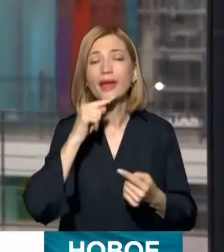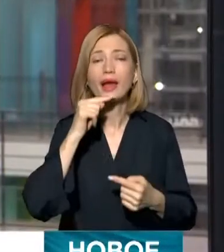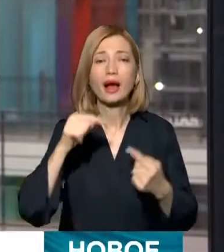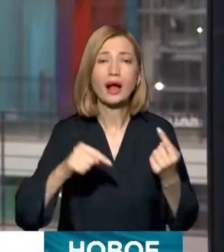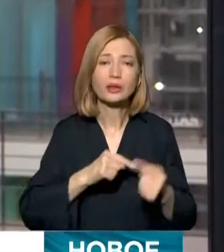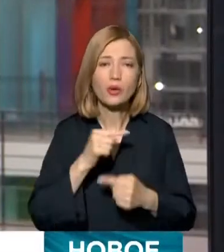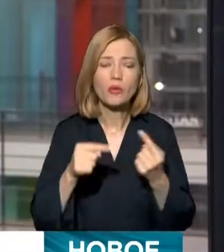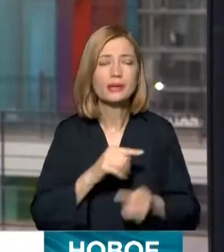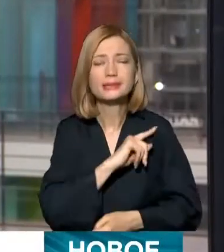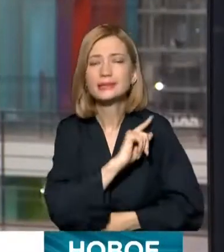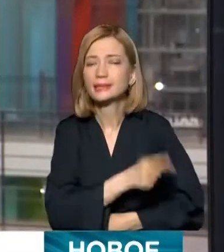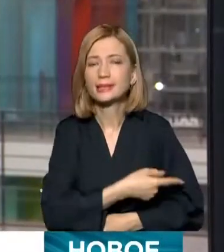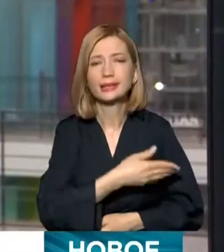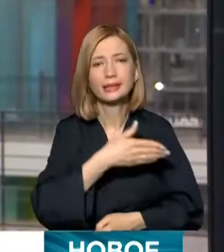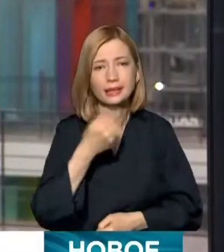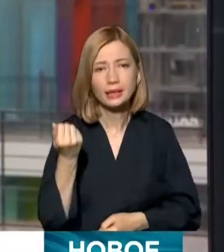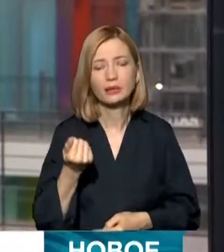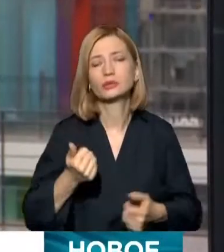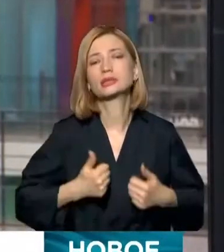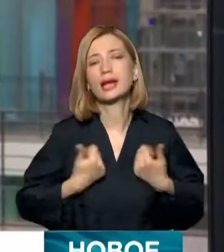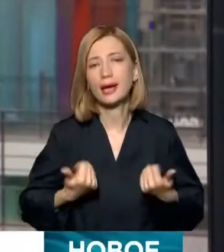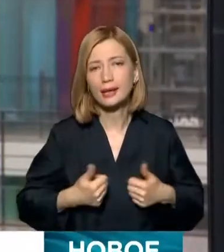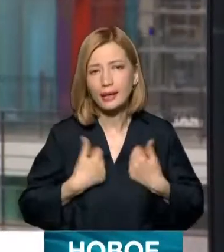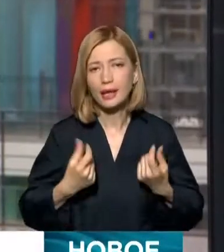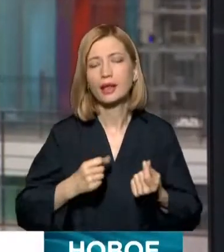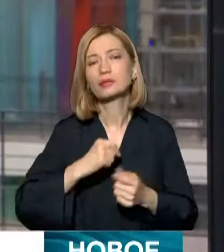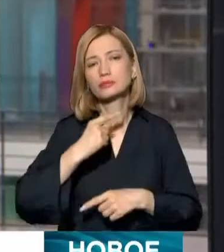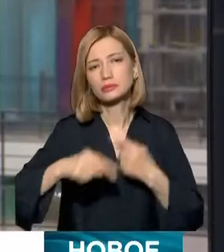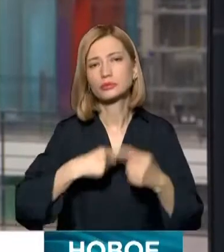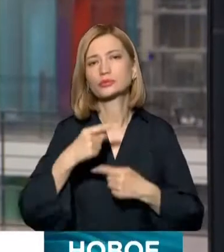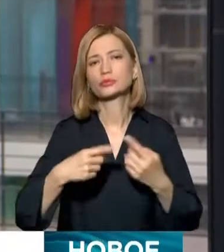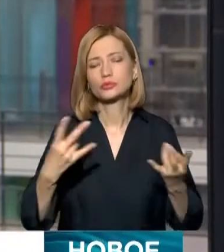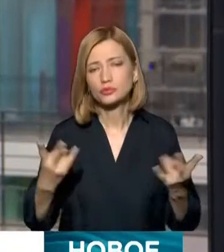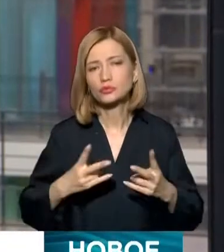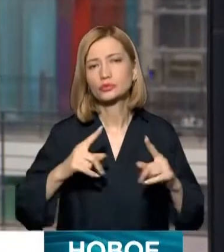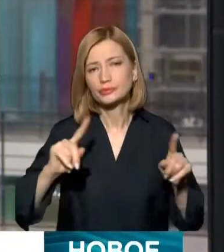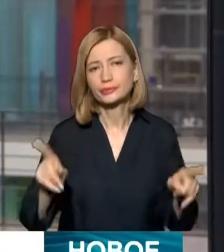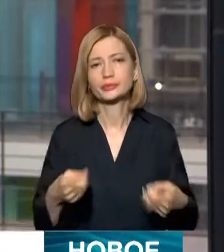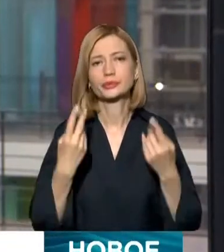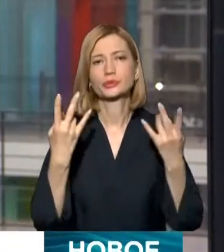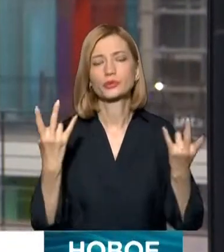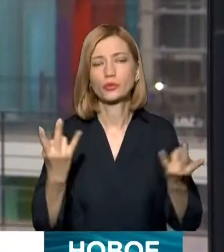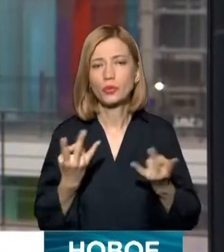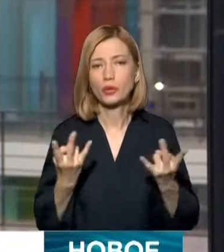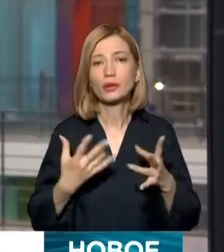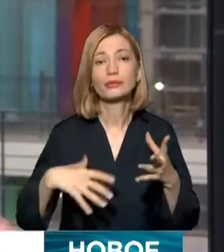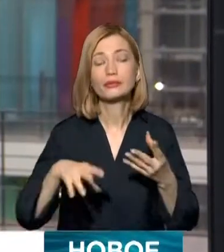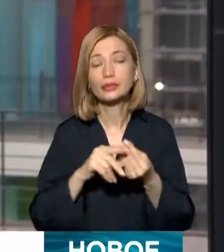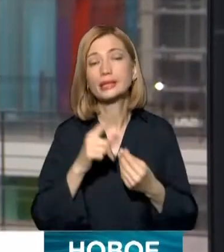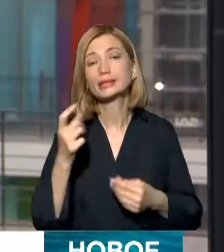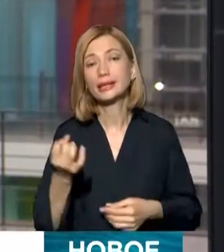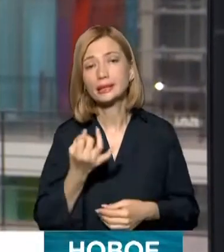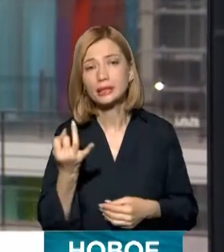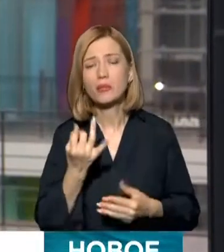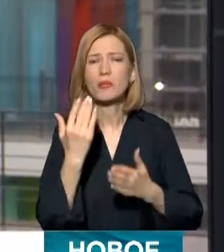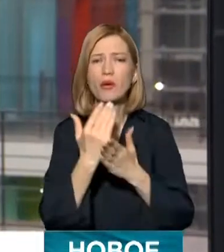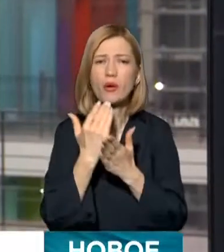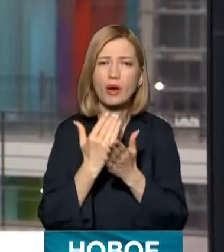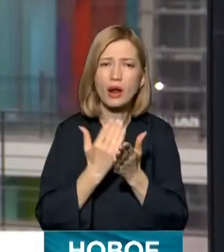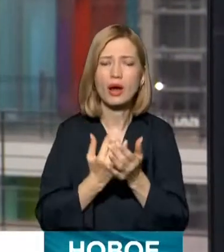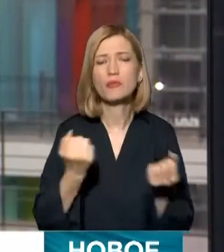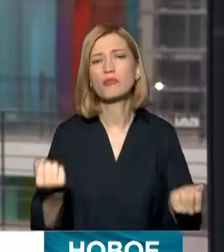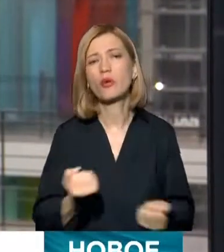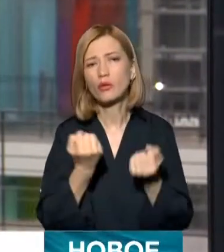не сильная, ее надо растить очень сильно. Это никто не скрывает, она слабая. И все заинтересованы, куча программ поддержки от правительства,